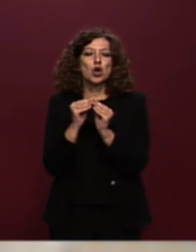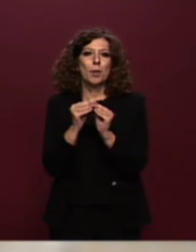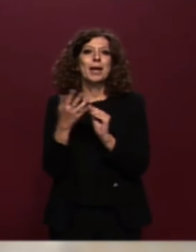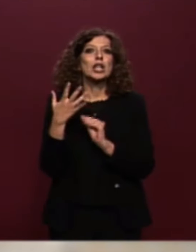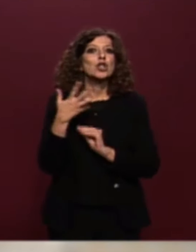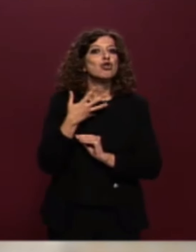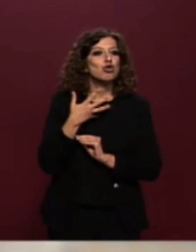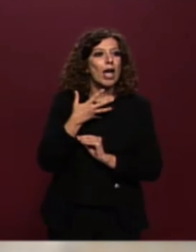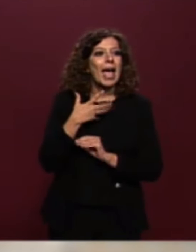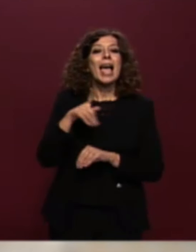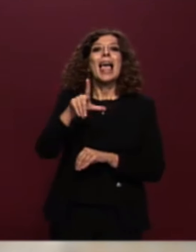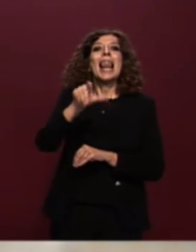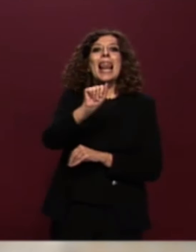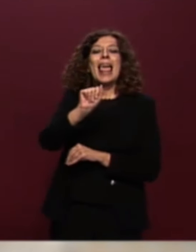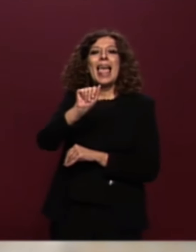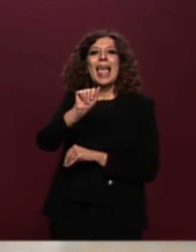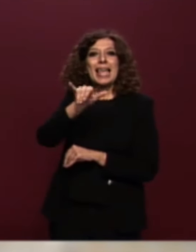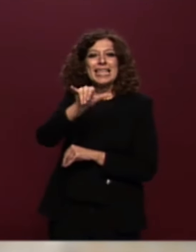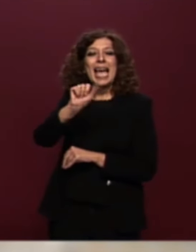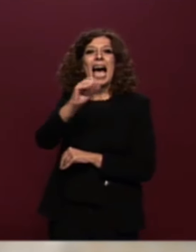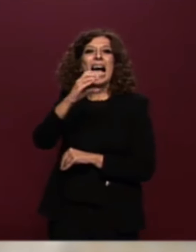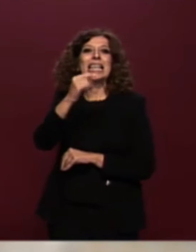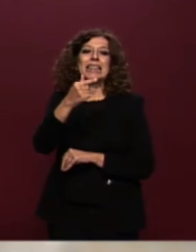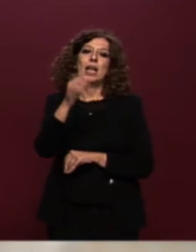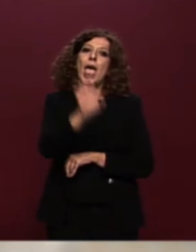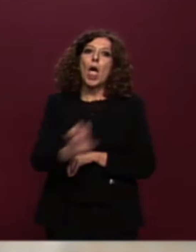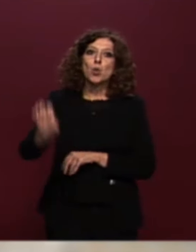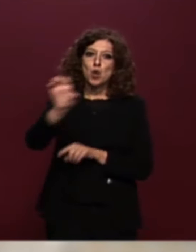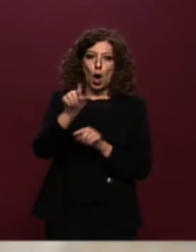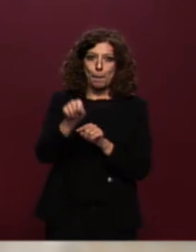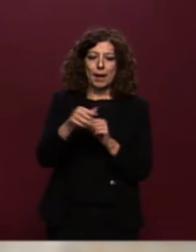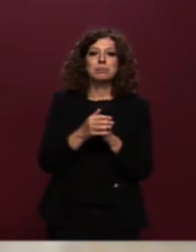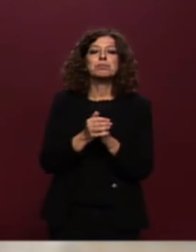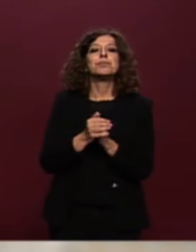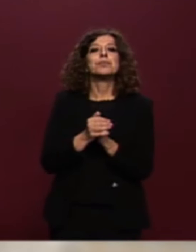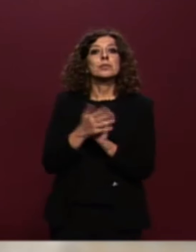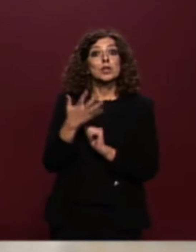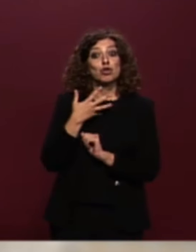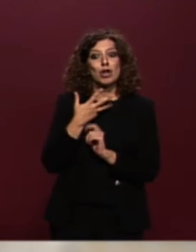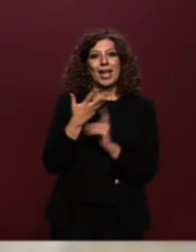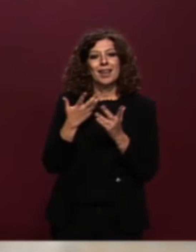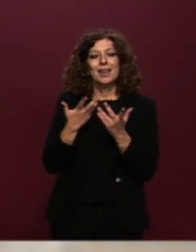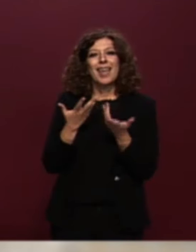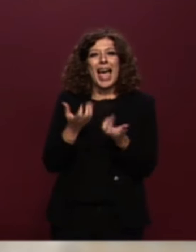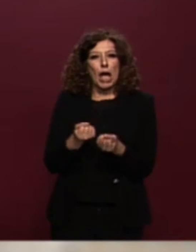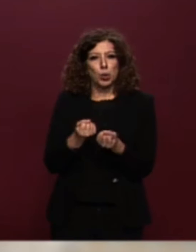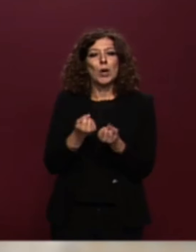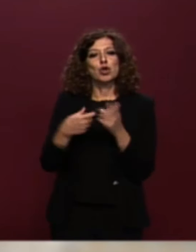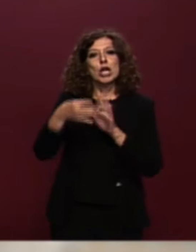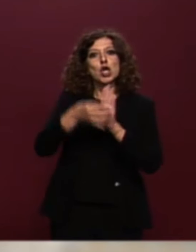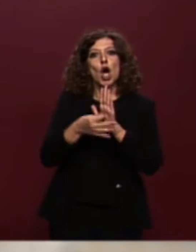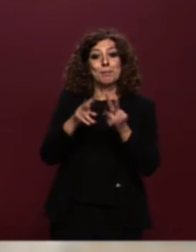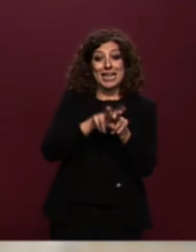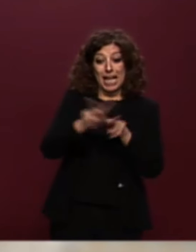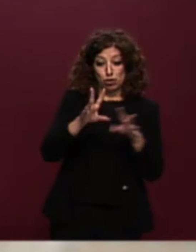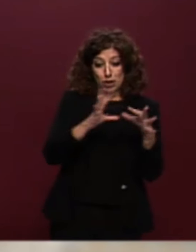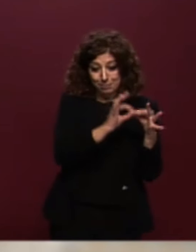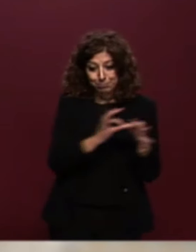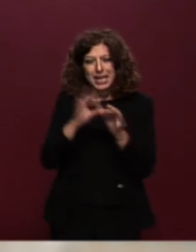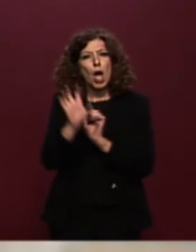dell'EIACT europeo, che avrà certamente rispetto all'attuazione delle norme nazionali, e quale ruolo può e